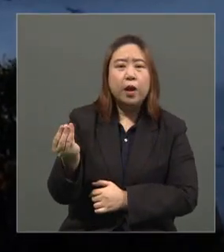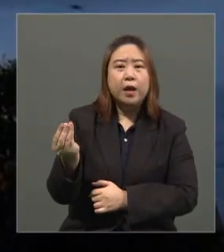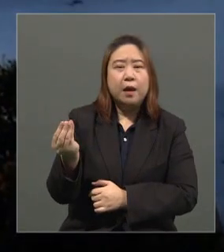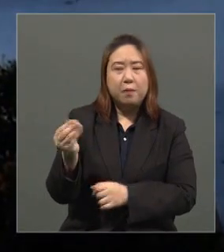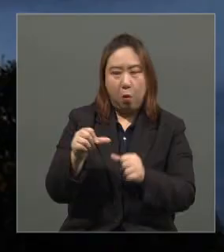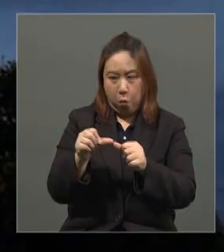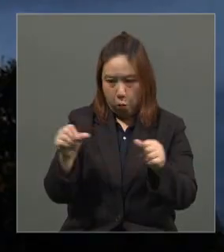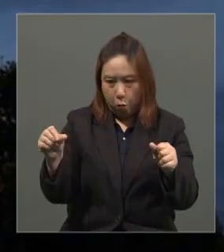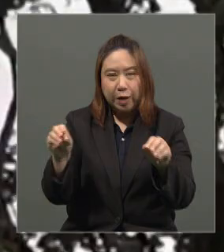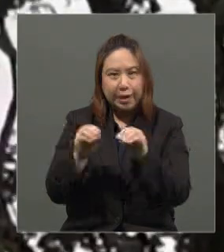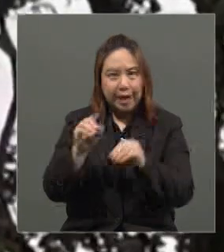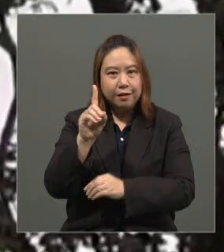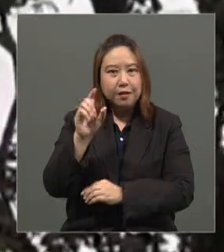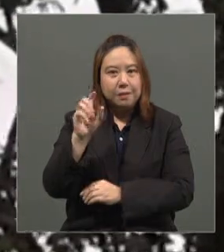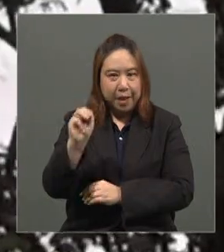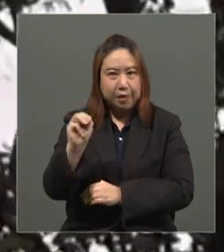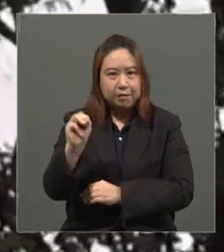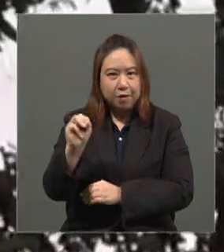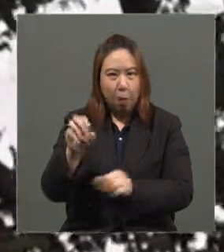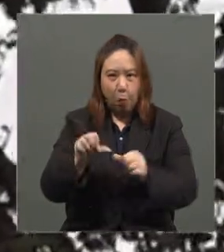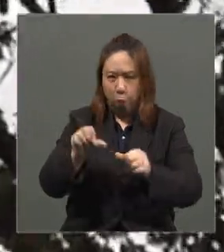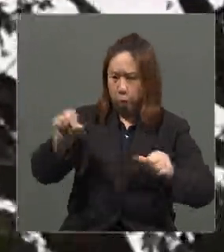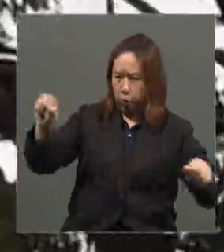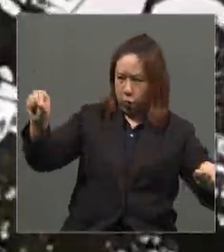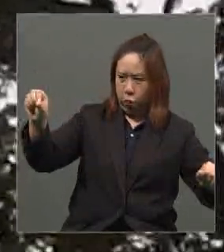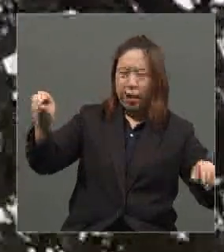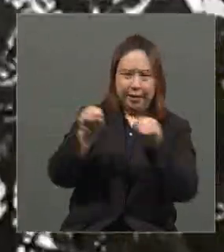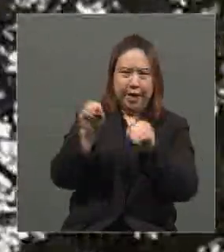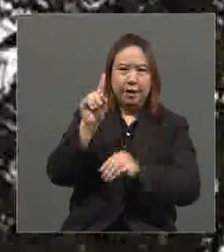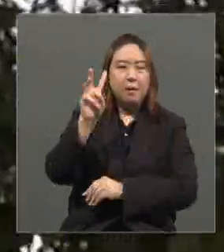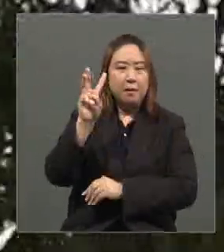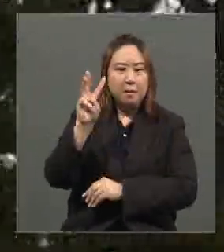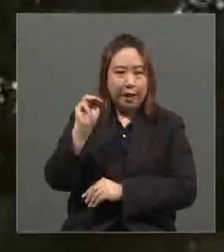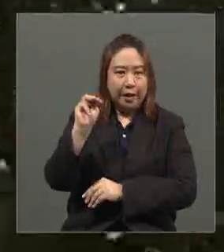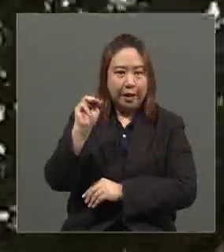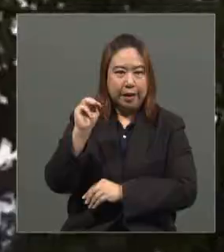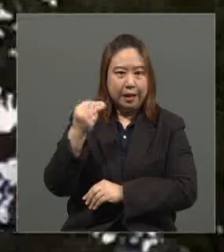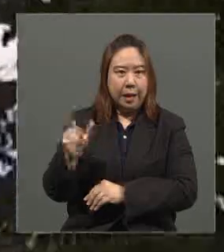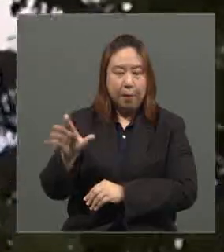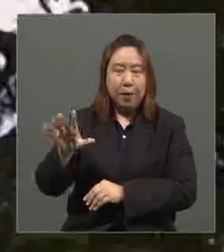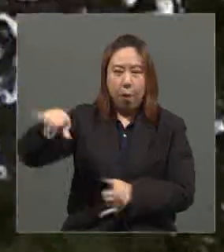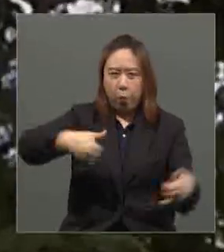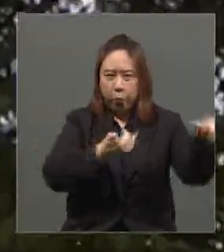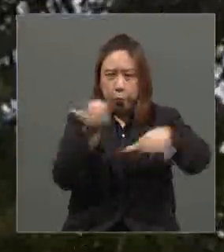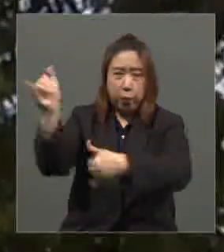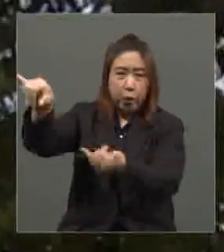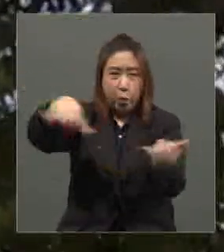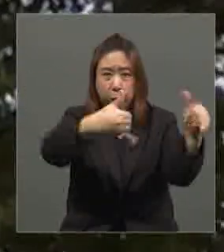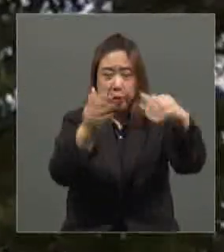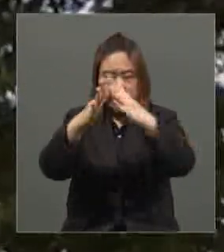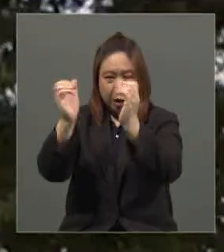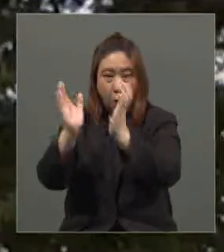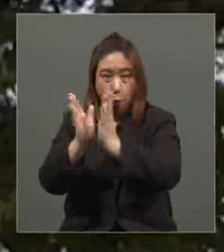1เมตร นะคะ ออกก็คือเป็น ต ั วใหญ ่แล้วไม ่บินมันจะมีปรากฏการณ์ของมันก็คือมันจะบินวนรอบภายในวั